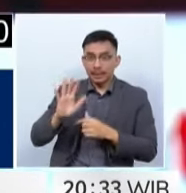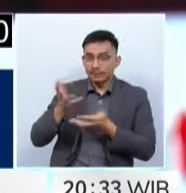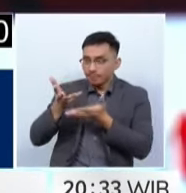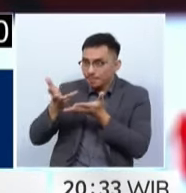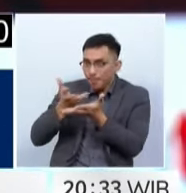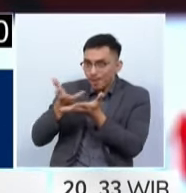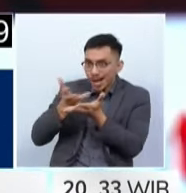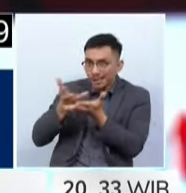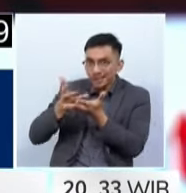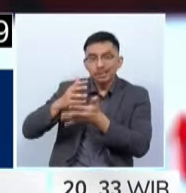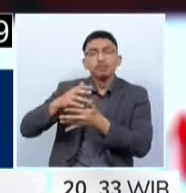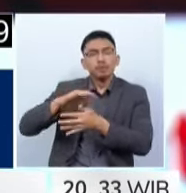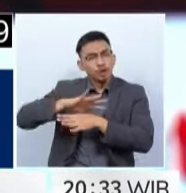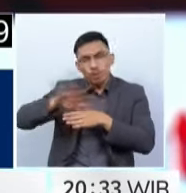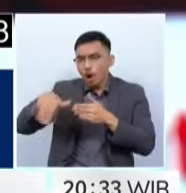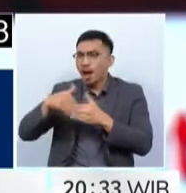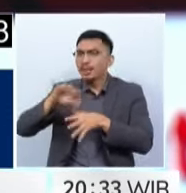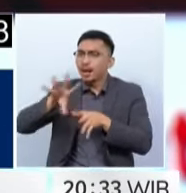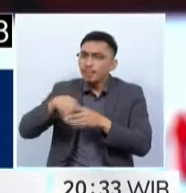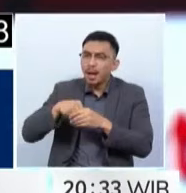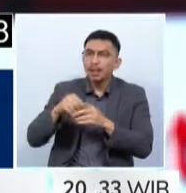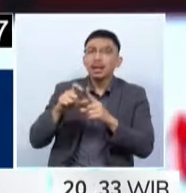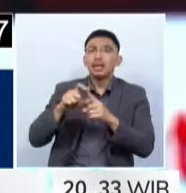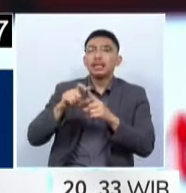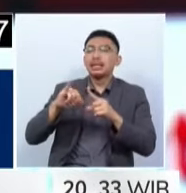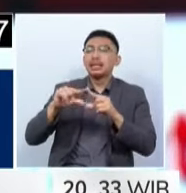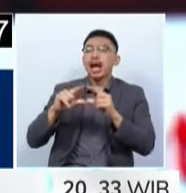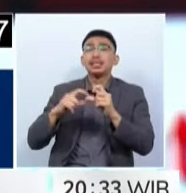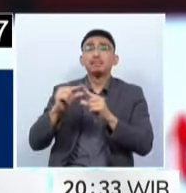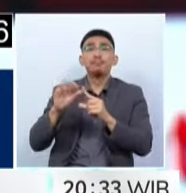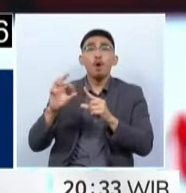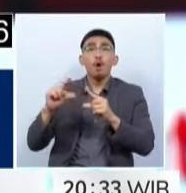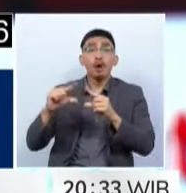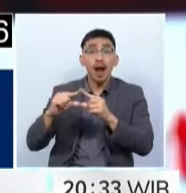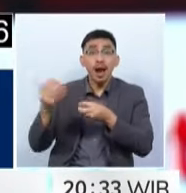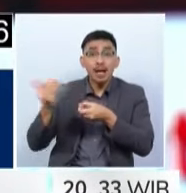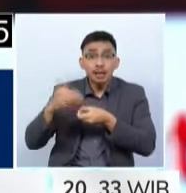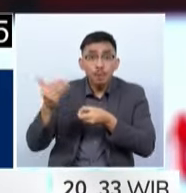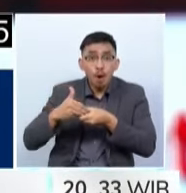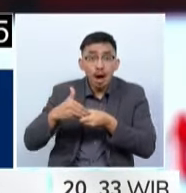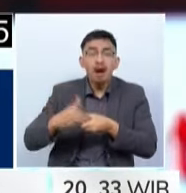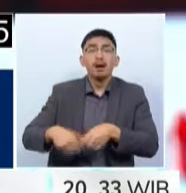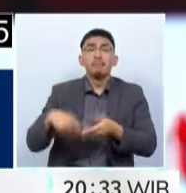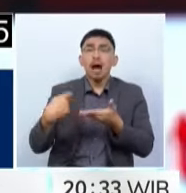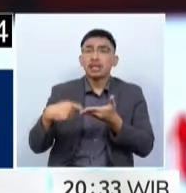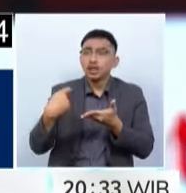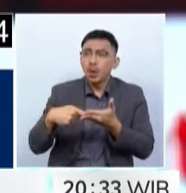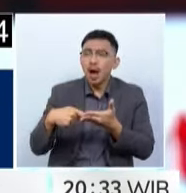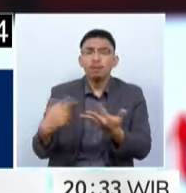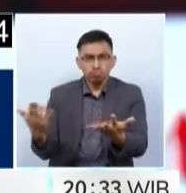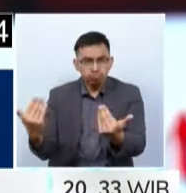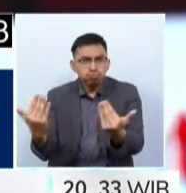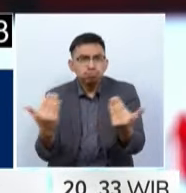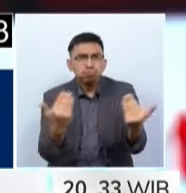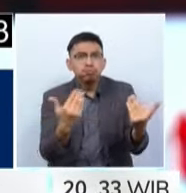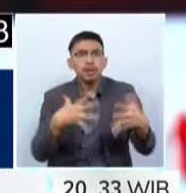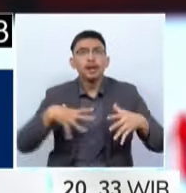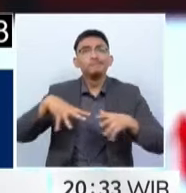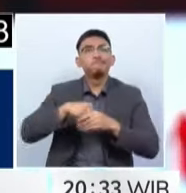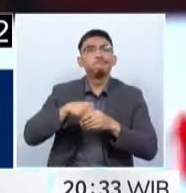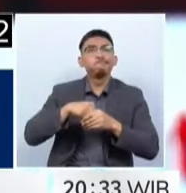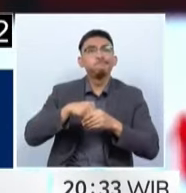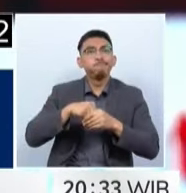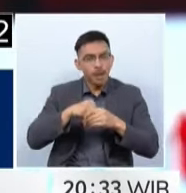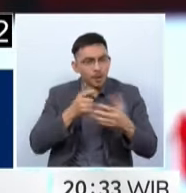dilibatkan mahasiswa dilibatkan mereka yang berada di luar diajak menjadi bagian dari diplomasi kemudian yang tidak kalah